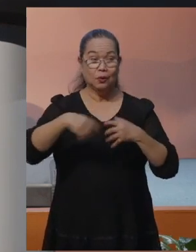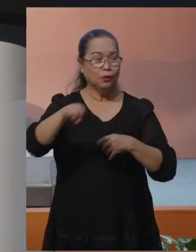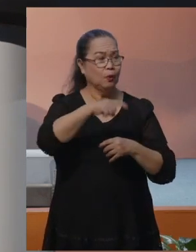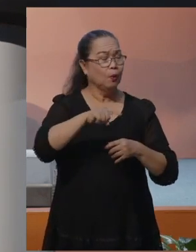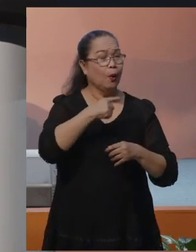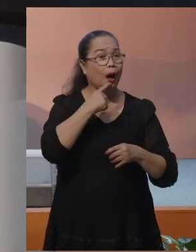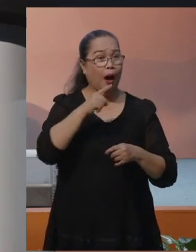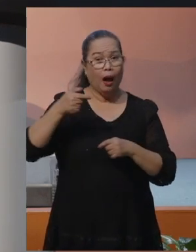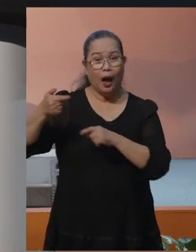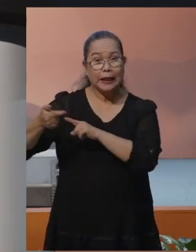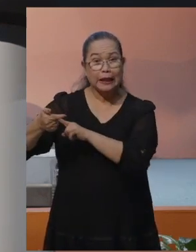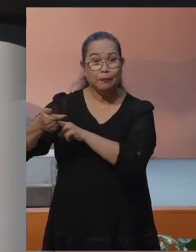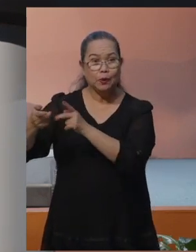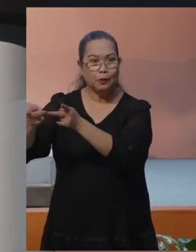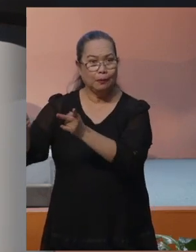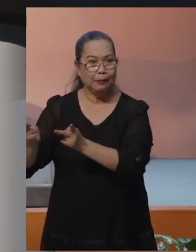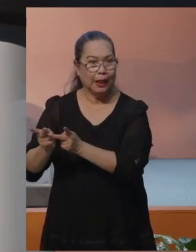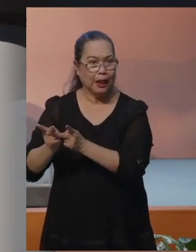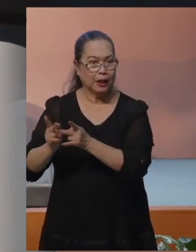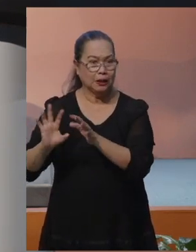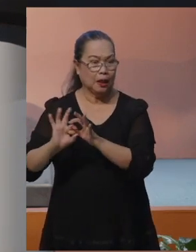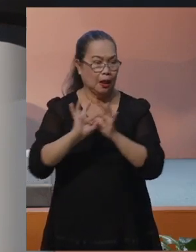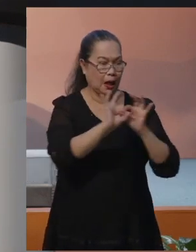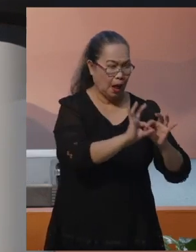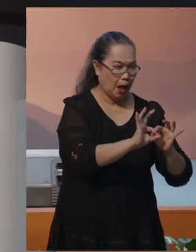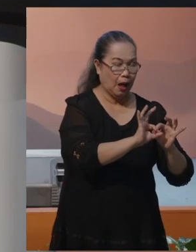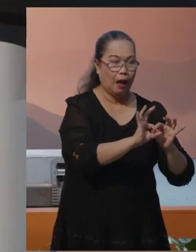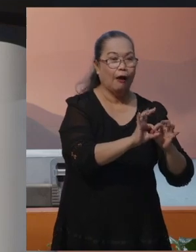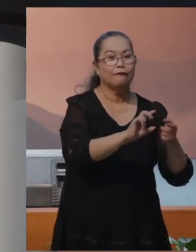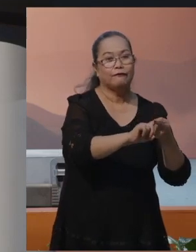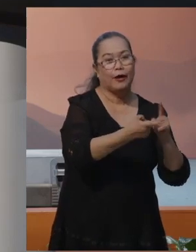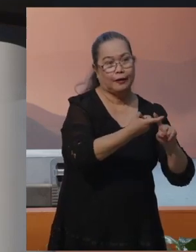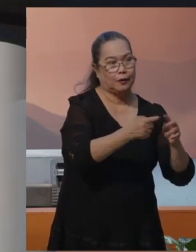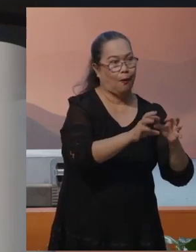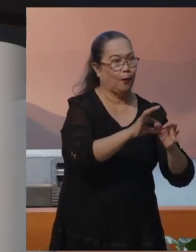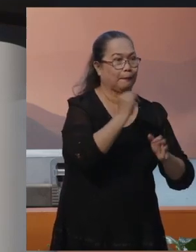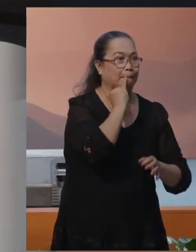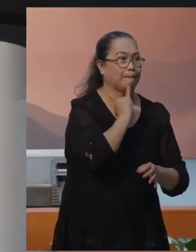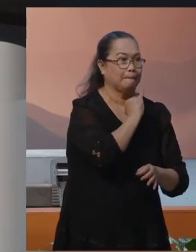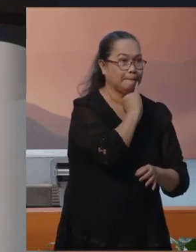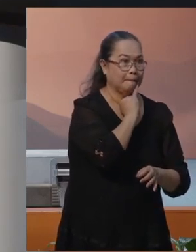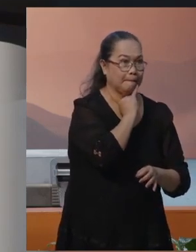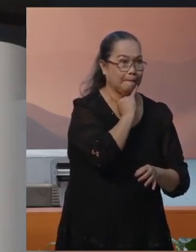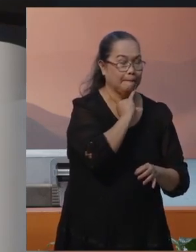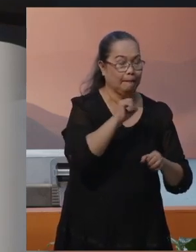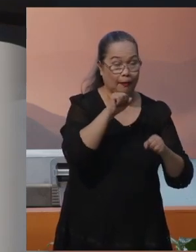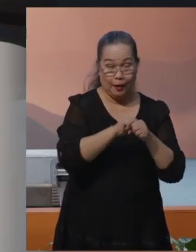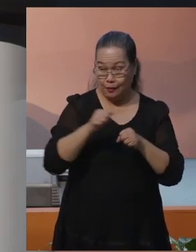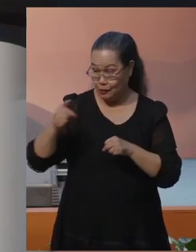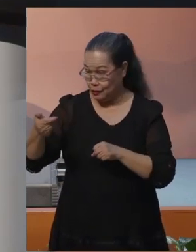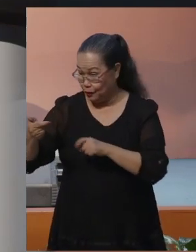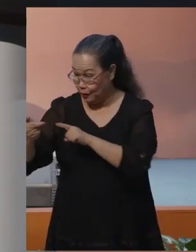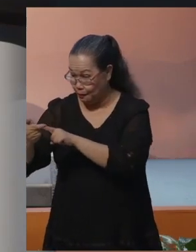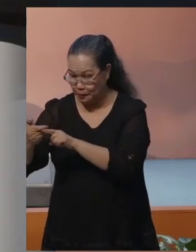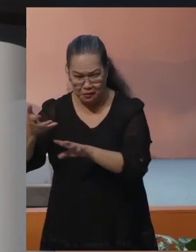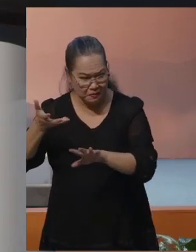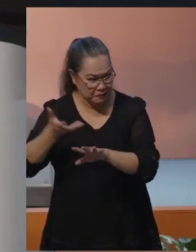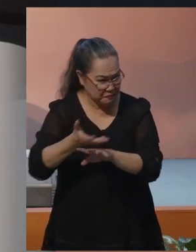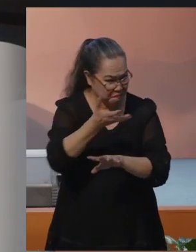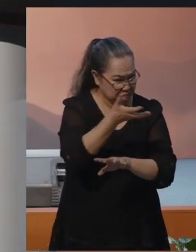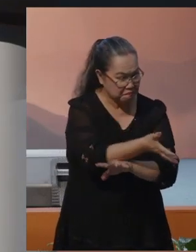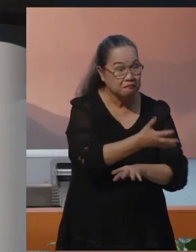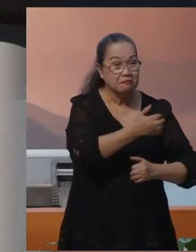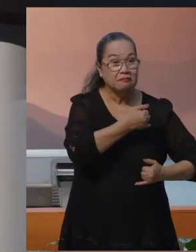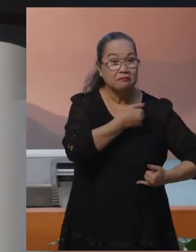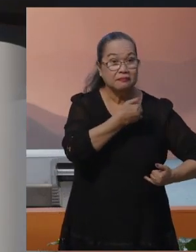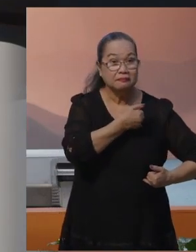ng Gibeon sa Israel. Maalala niyo sa chapter 9, niloko ng Gibeon si Joshua at ang